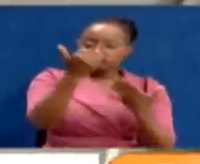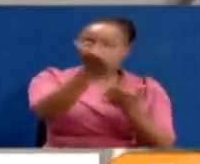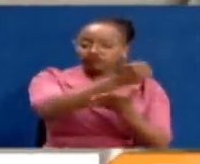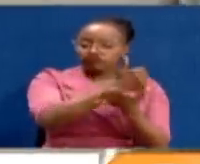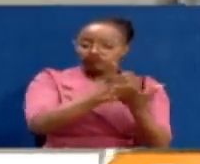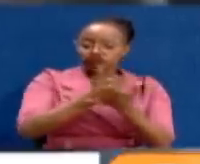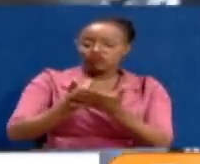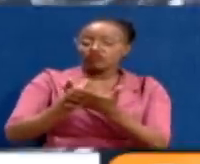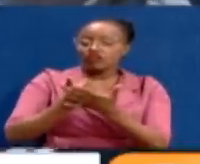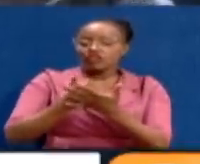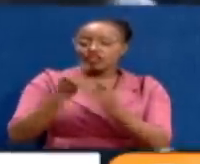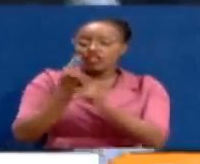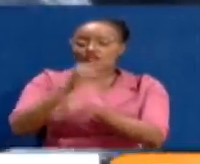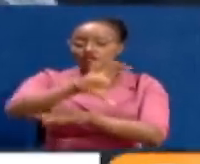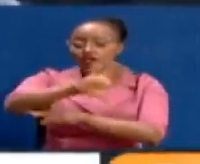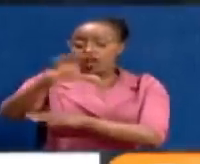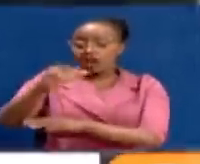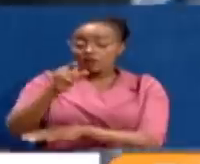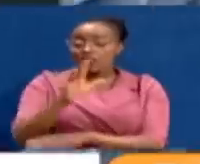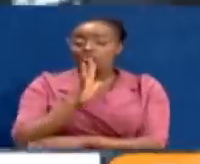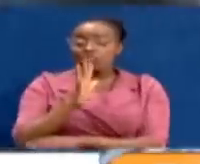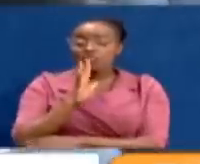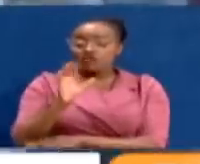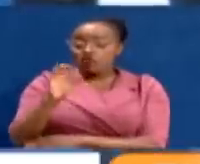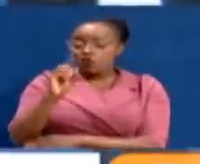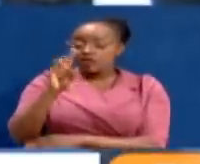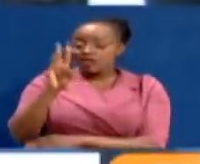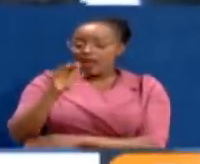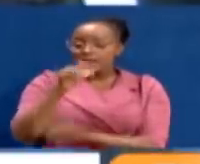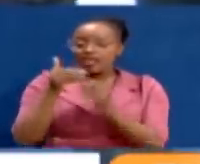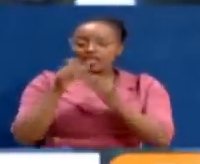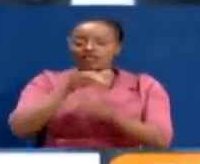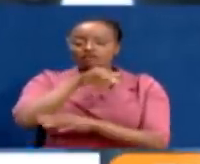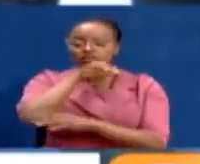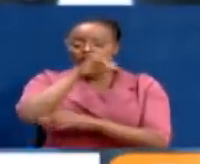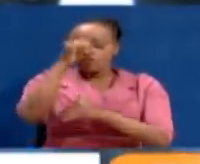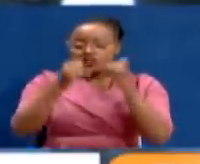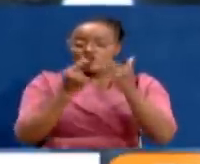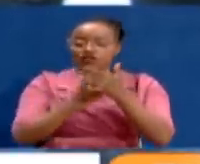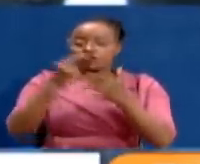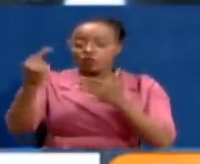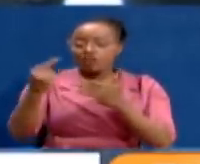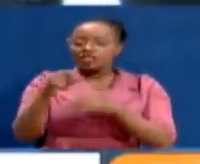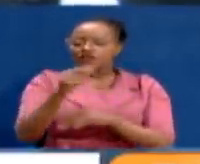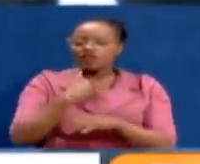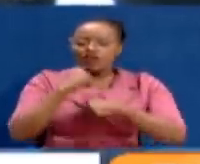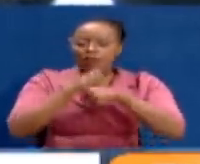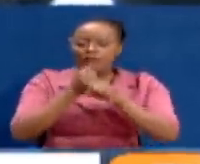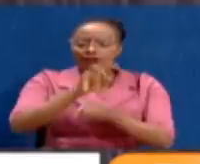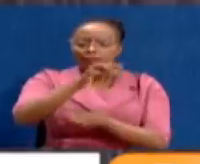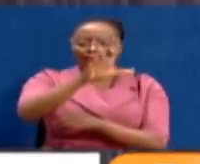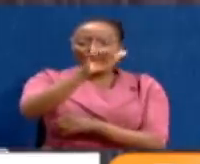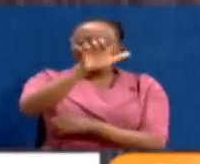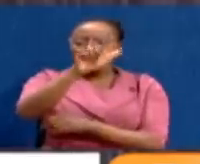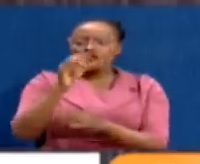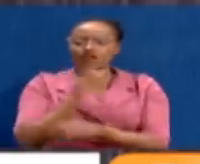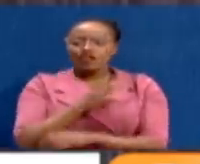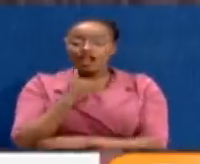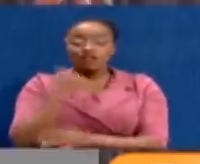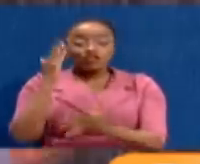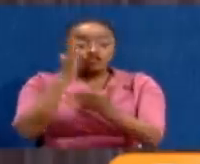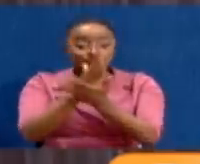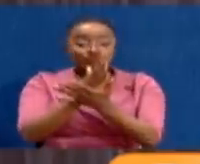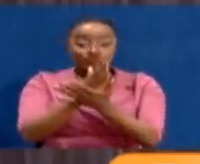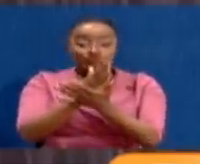kwa kaunti. Matamshi ya kinara wa ODM Raila Odinga mwishoni mwa juma yakimghadhabisha Malala. Kweli julikani mpaka